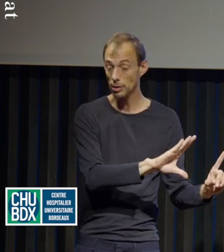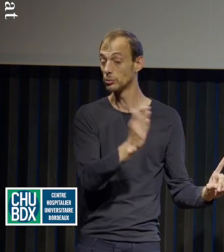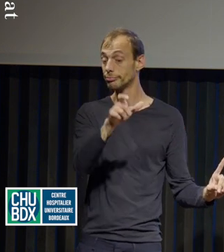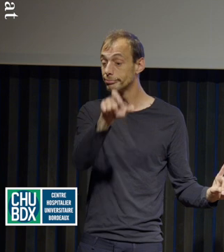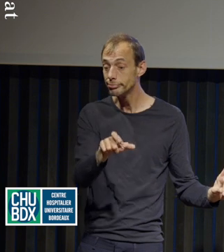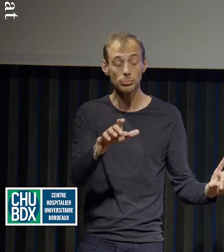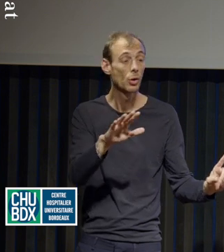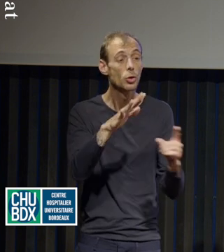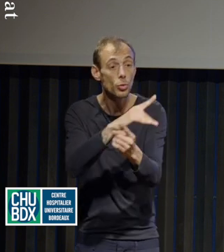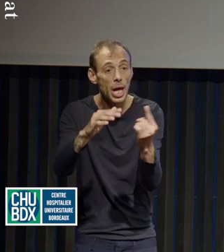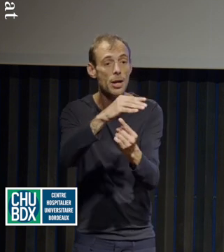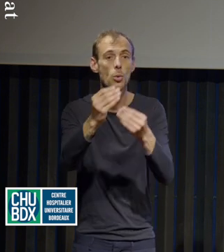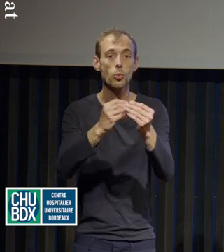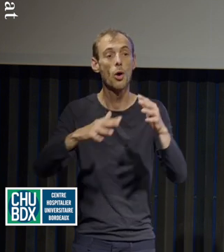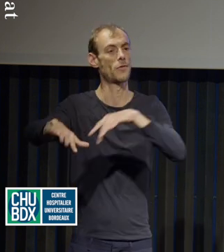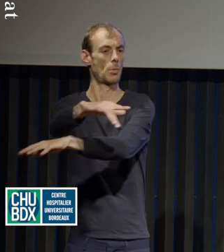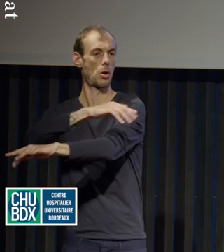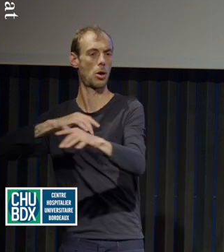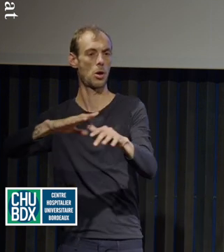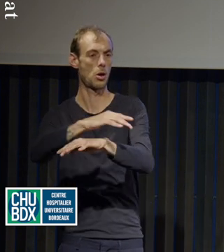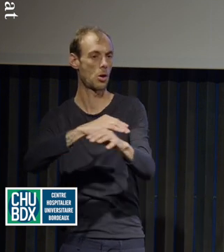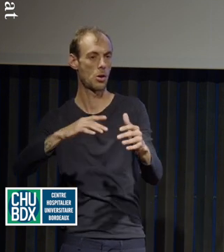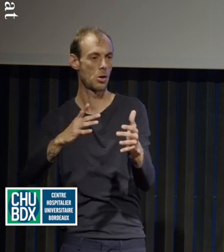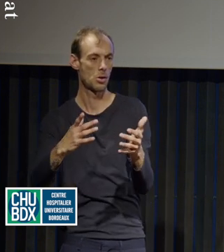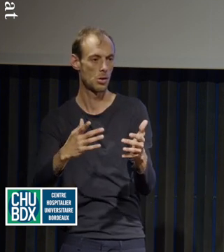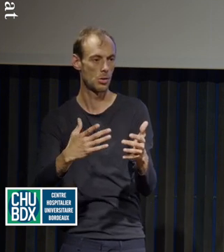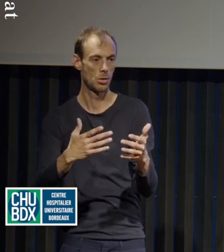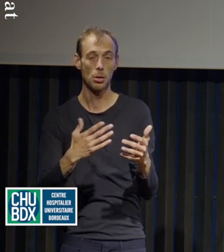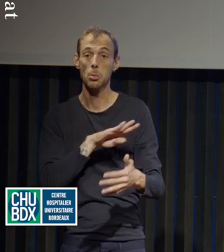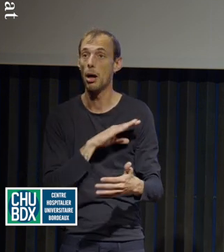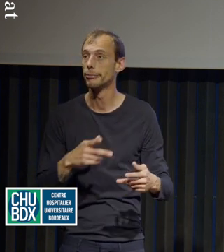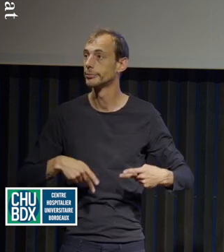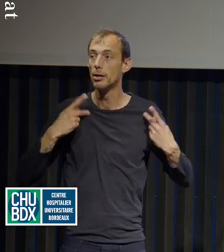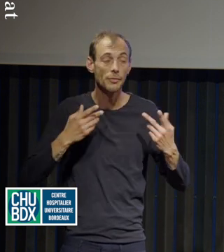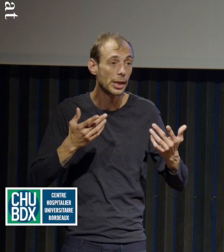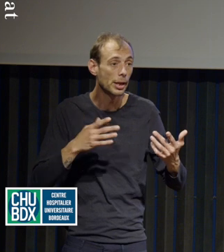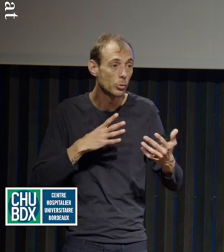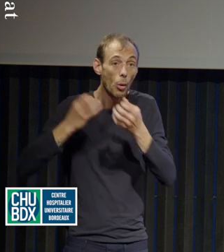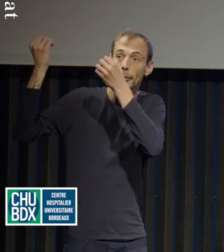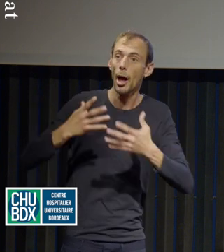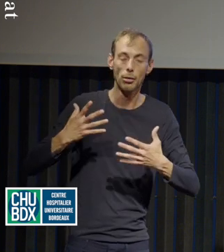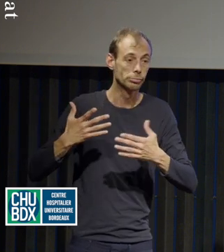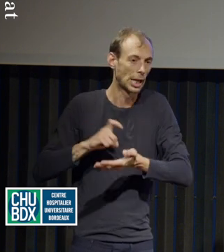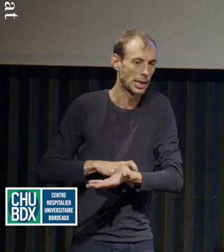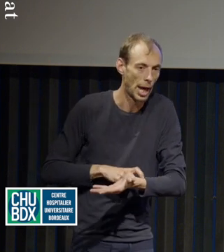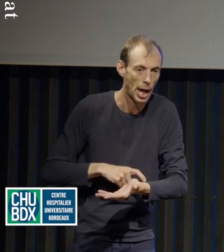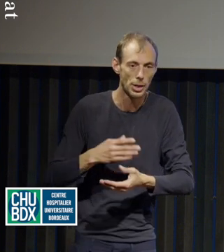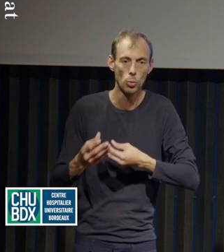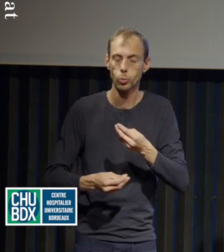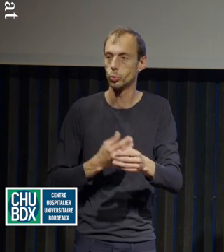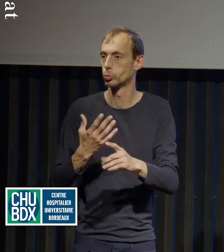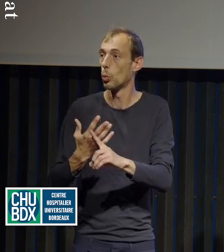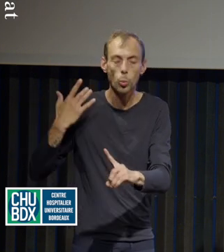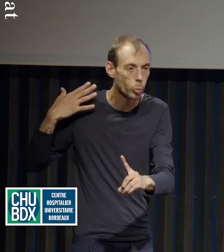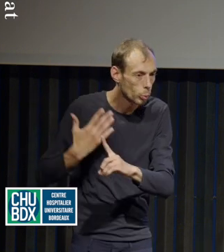sociaux, environnementaux, comme l'exposition à des événements de vie stressants ou, par exemple, un contexte ou